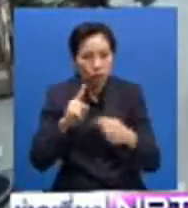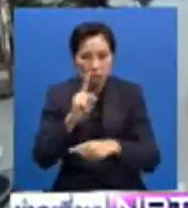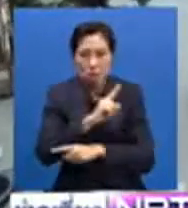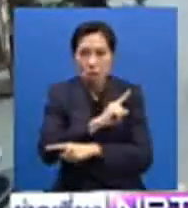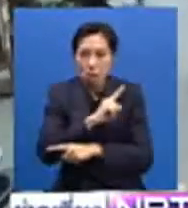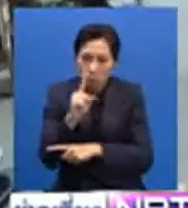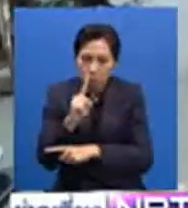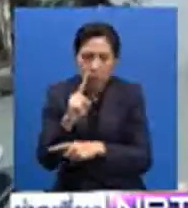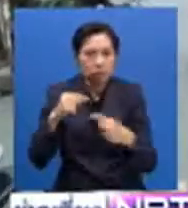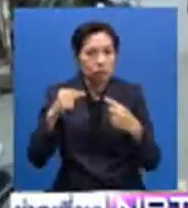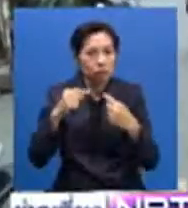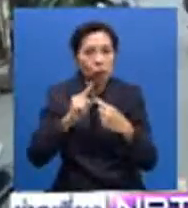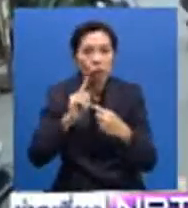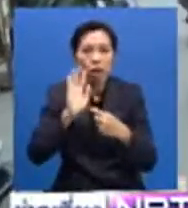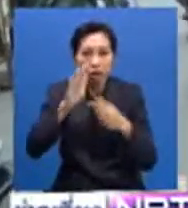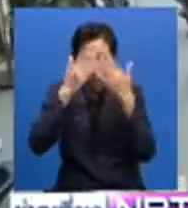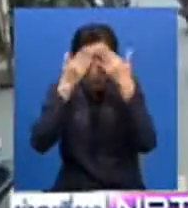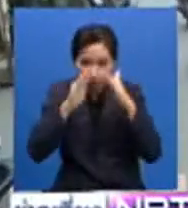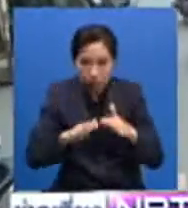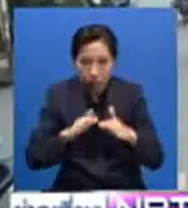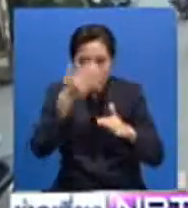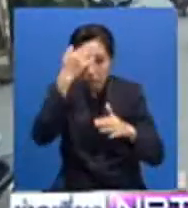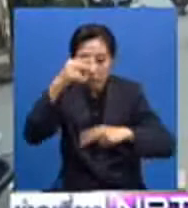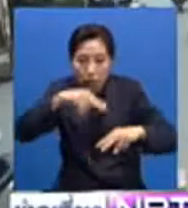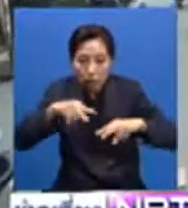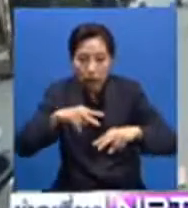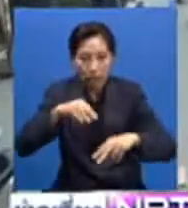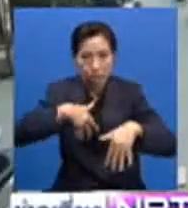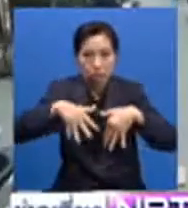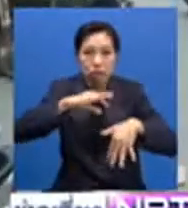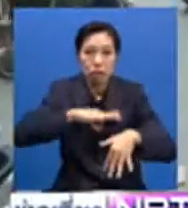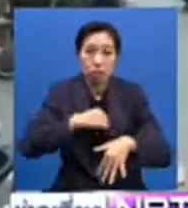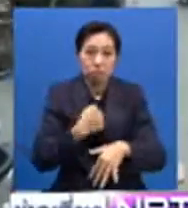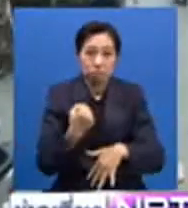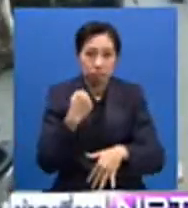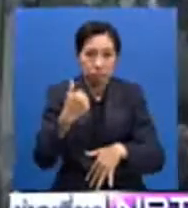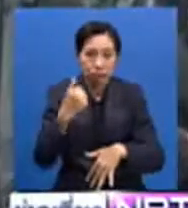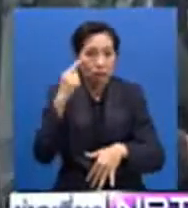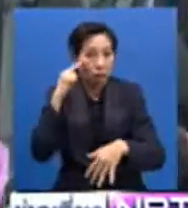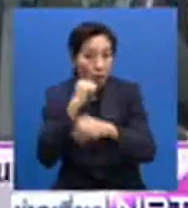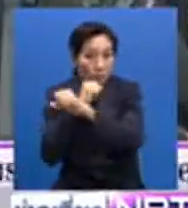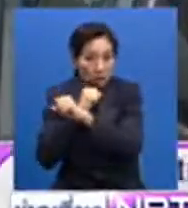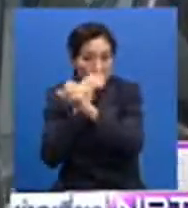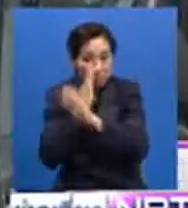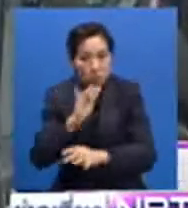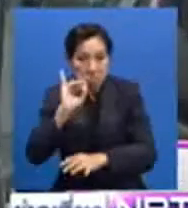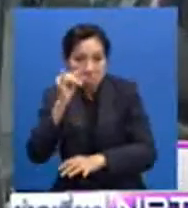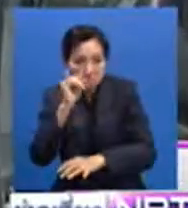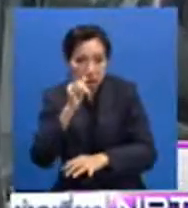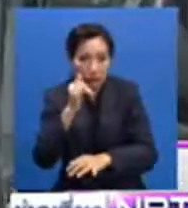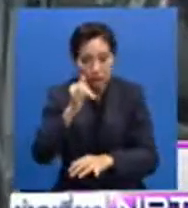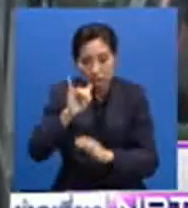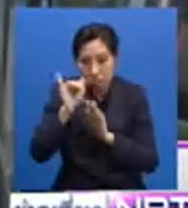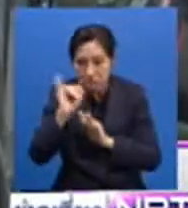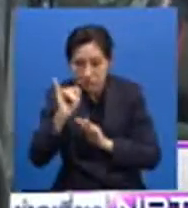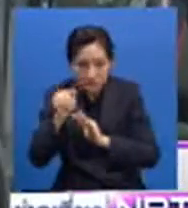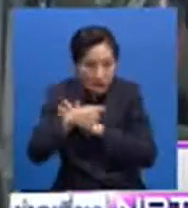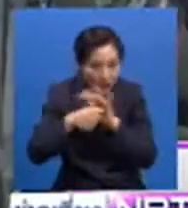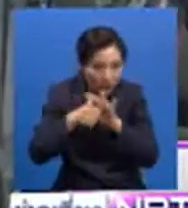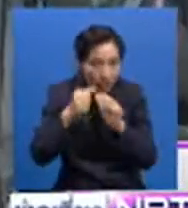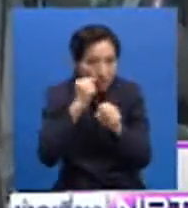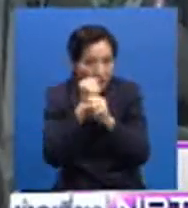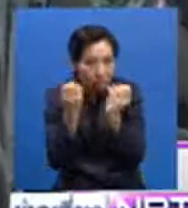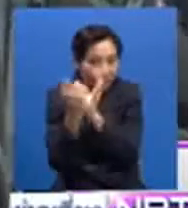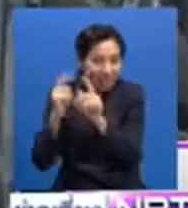อีดิลอัฎฮาเพื่อสร้างความเชื่อมั่นด้านความปลอดภัยและป้องกันกลุ่มคนร้ายที่อาจแฝงตัวเข้ามาก่อนเหตุแม้ว่าวันนี้ตลาด